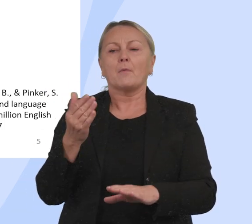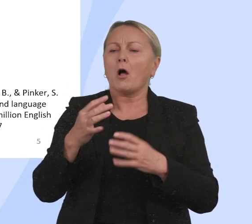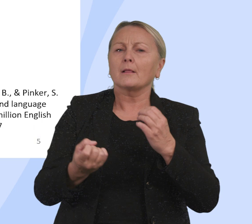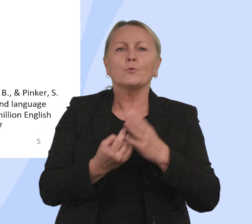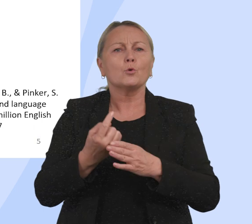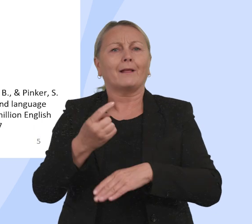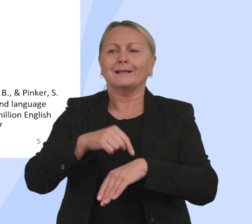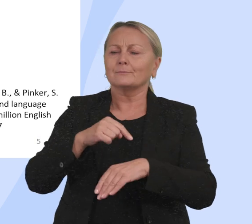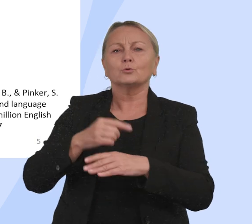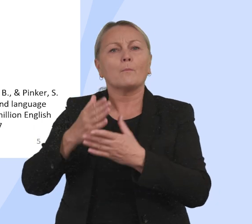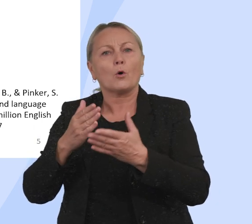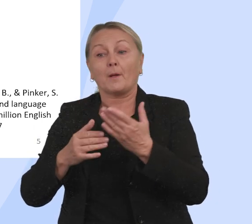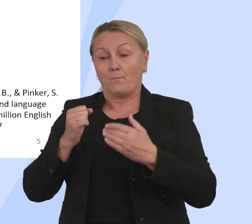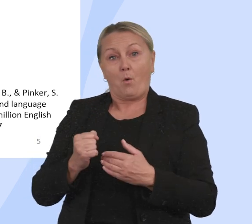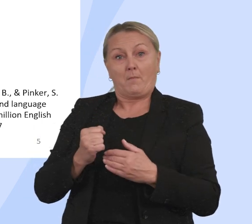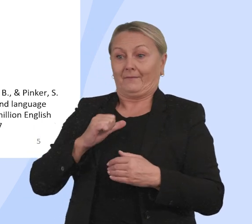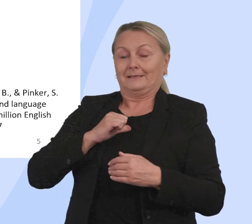til at inddrage